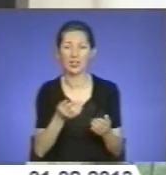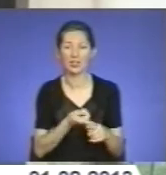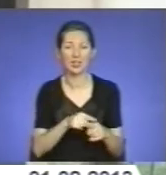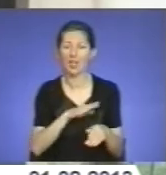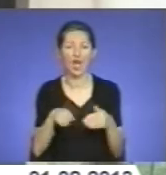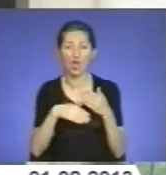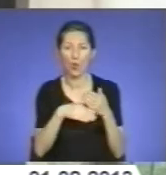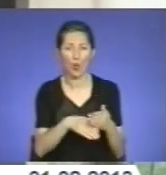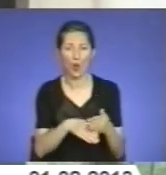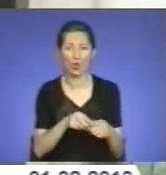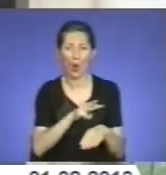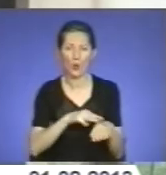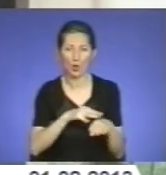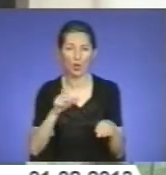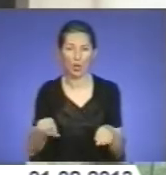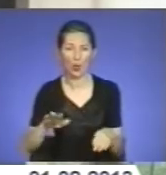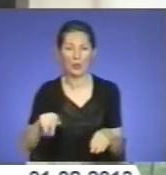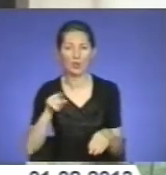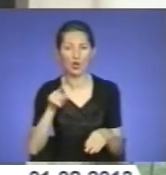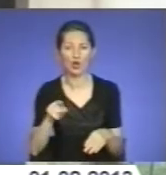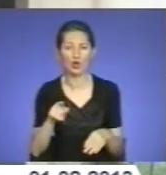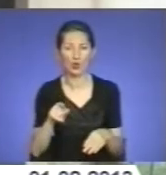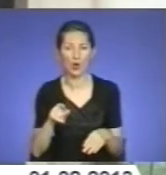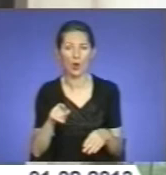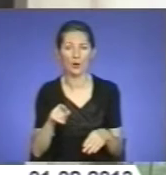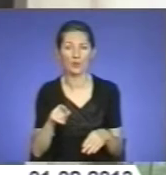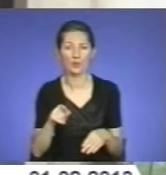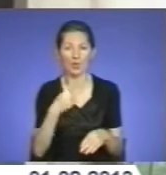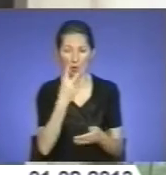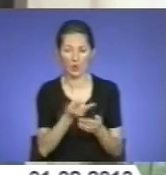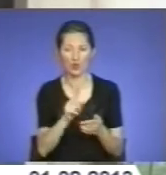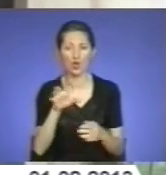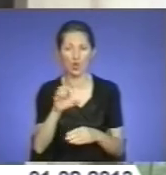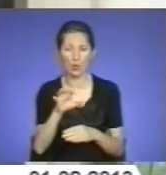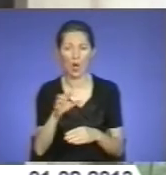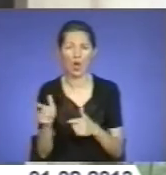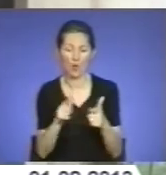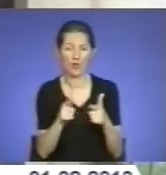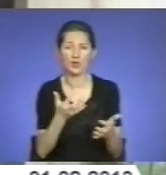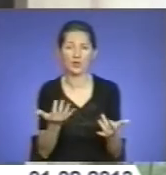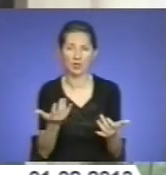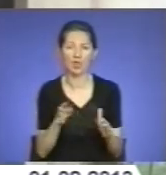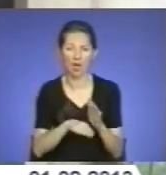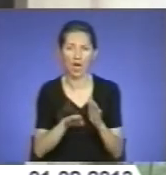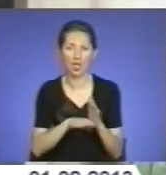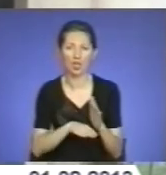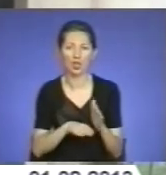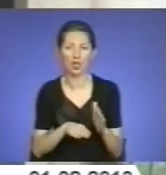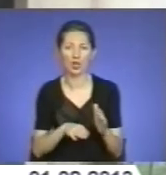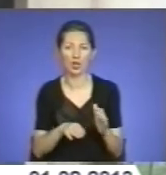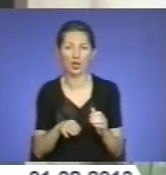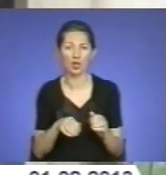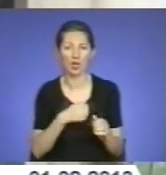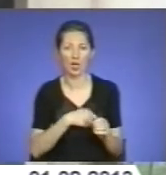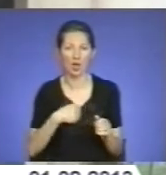не дали ніяких результатів, після чого, побачивши, що собака поводить себе ще агресивніше і